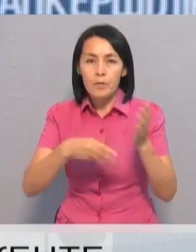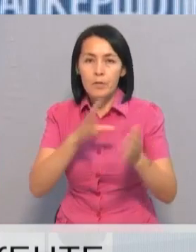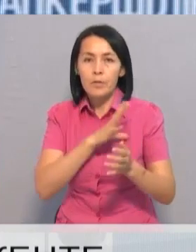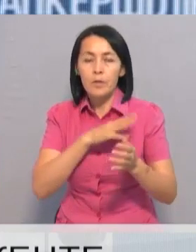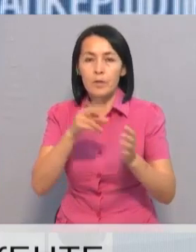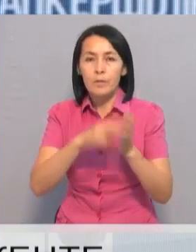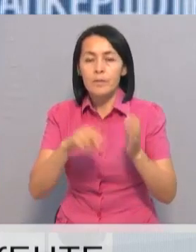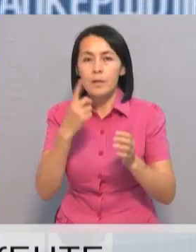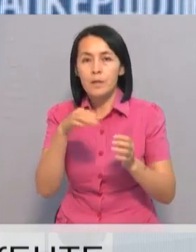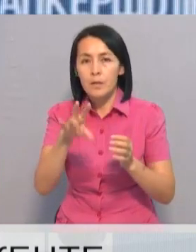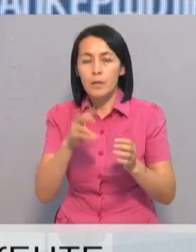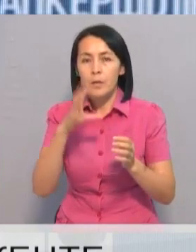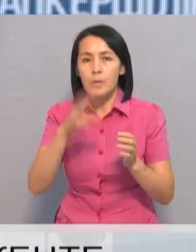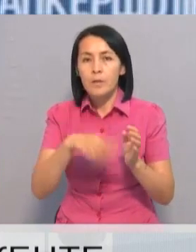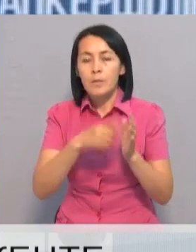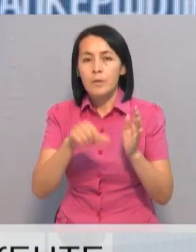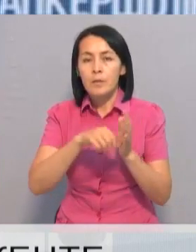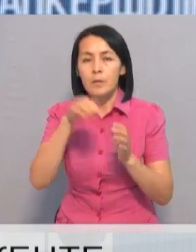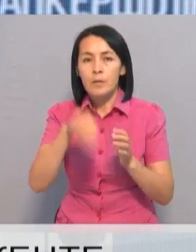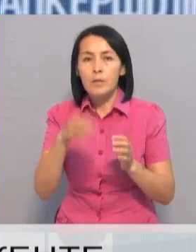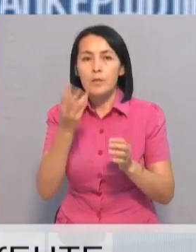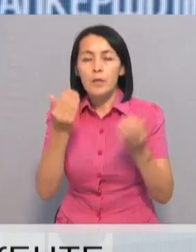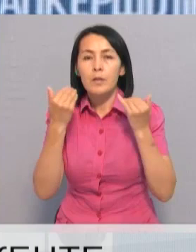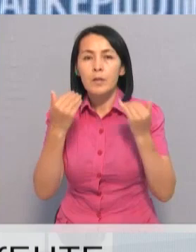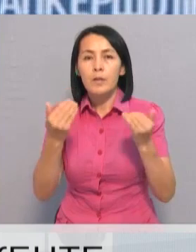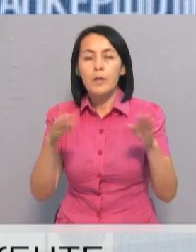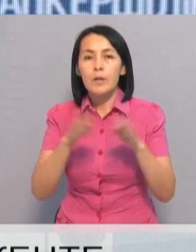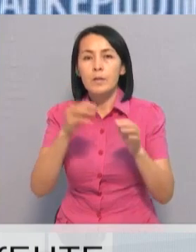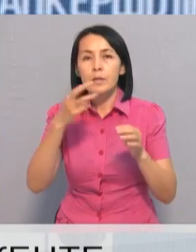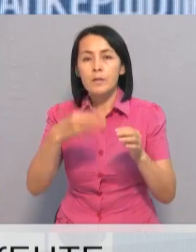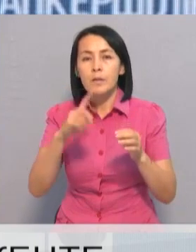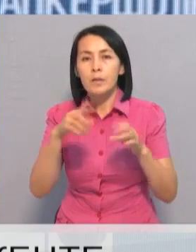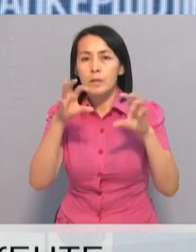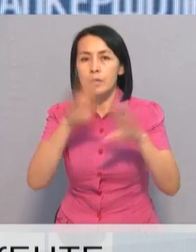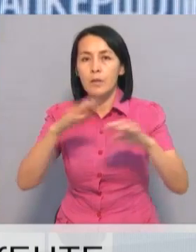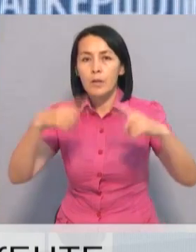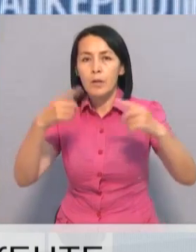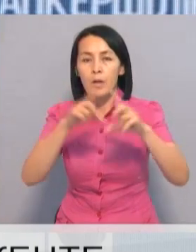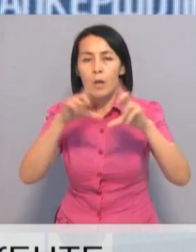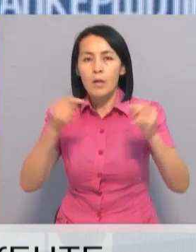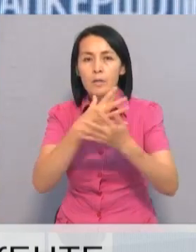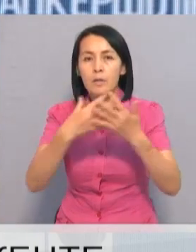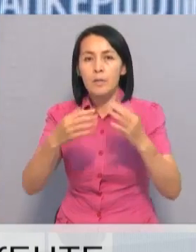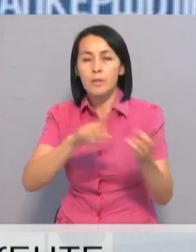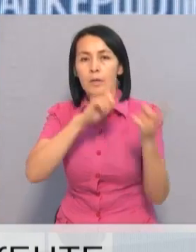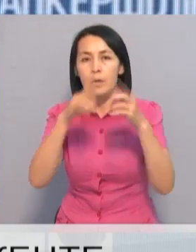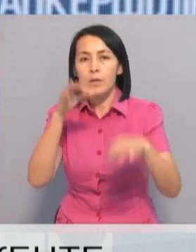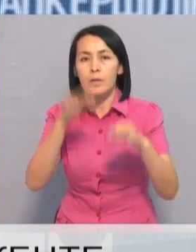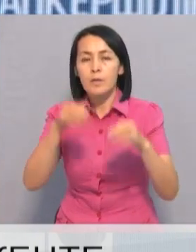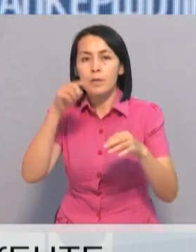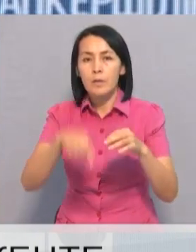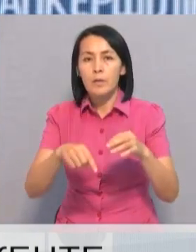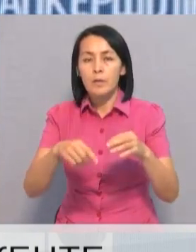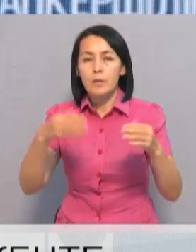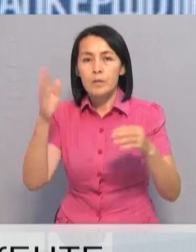составила 81 миллион 576 тысяч тенге. По 31 незаконно построенному объекту материалы переданы в суд для